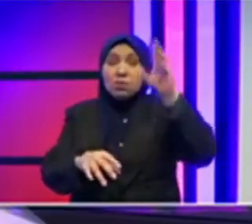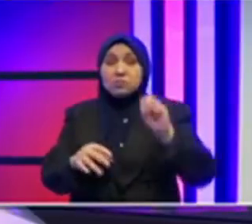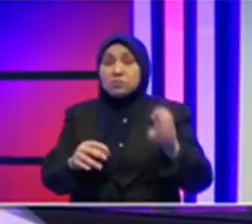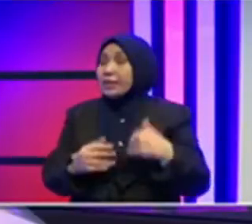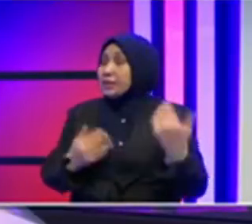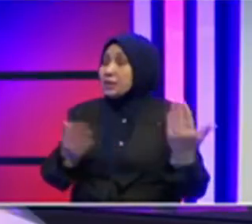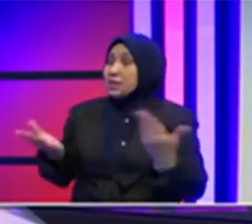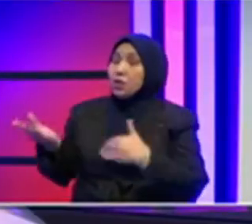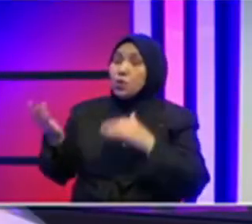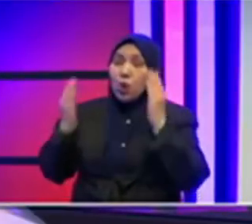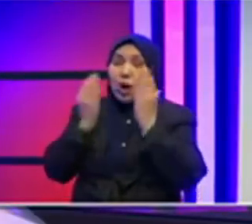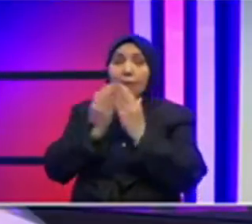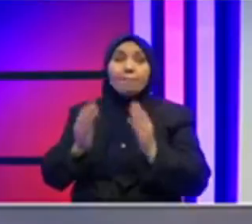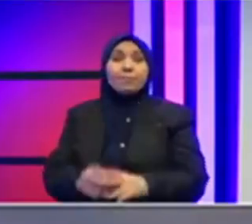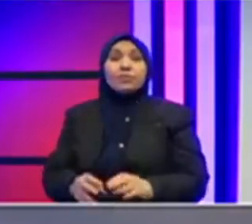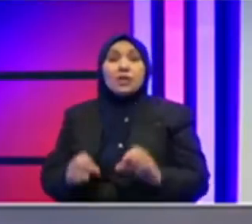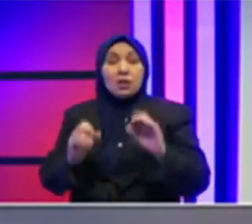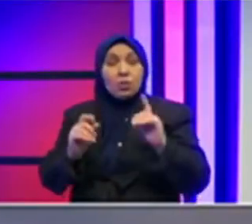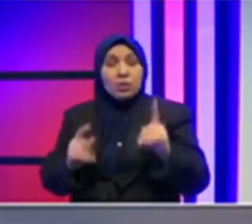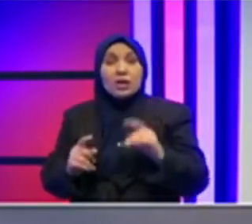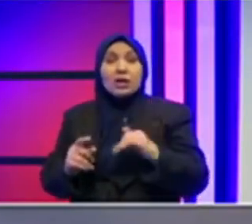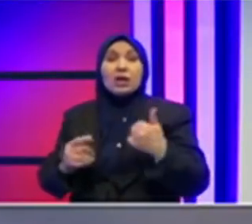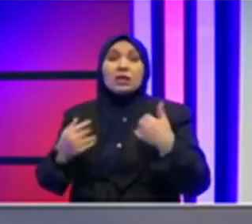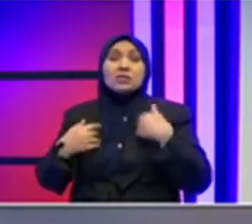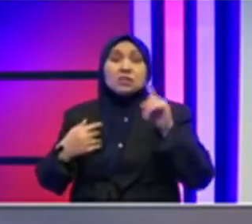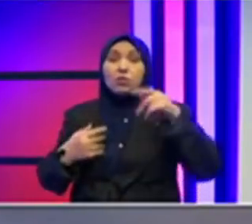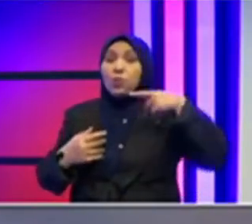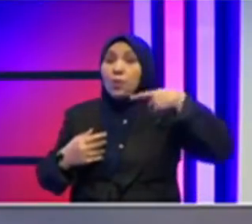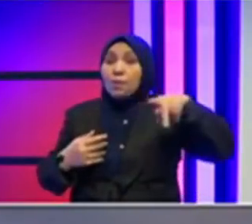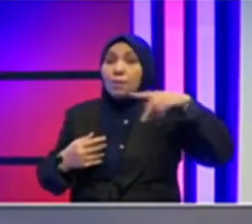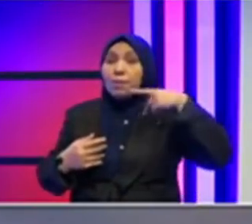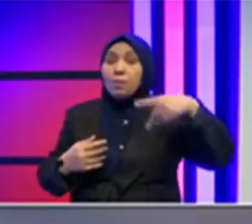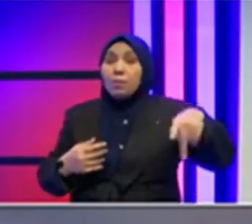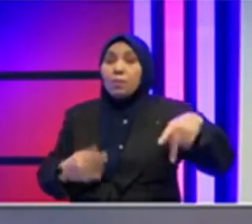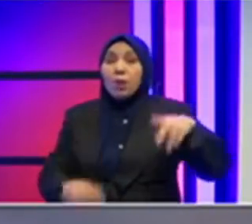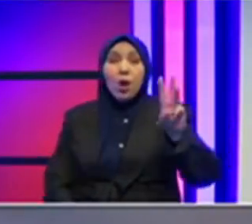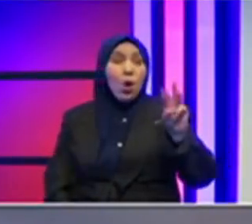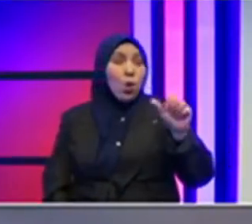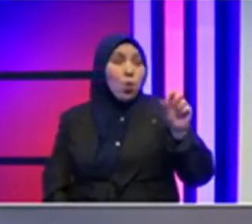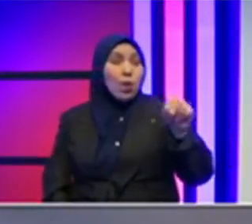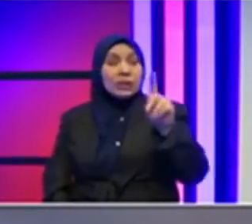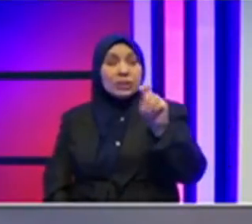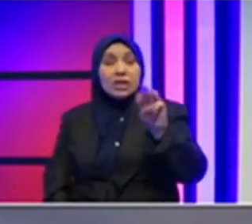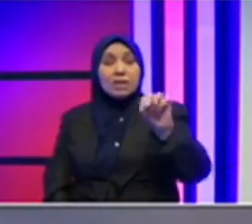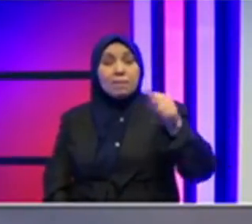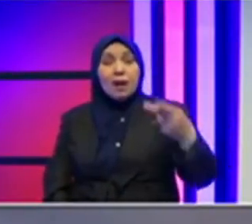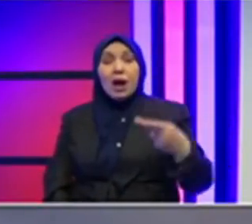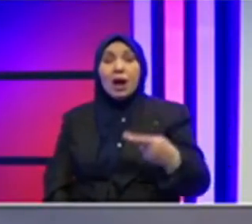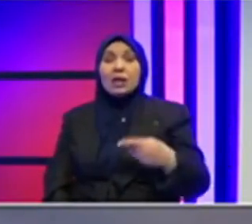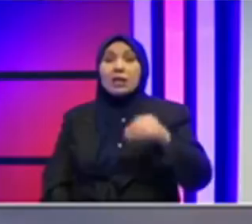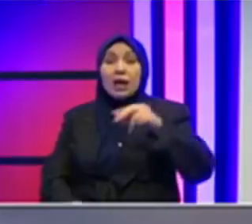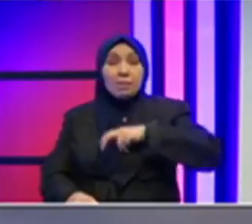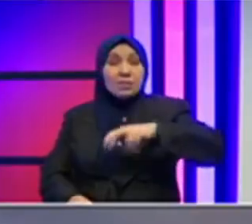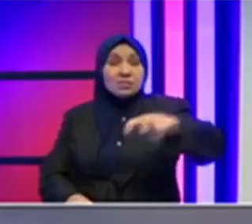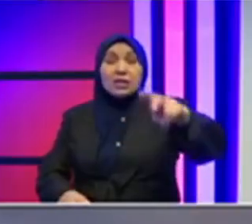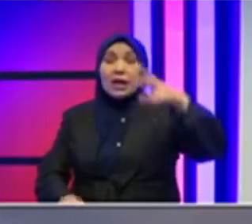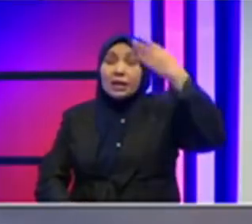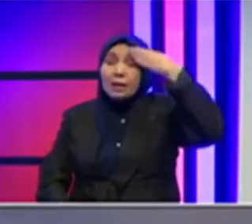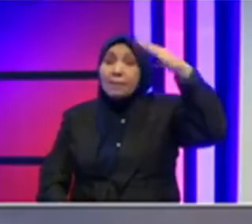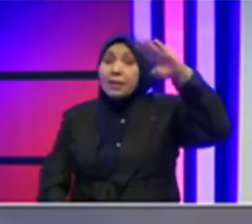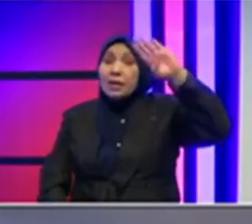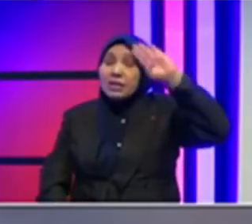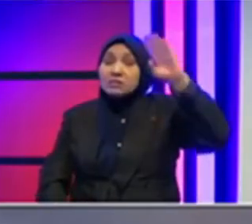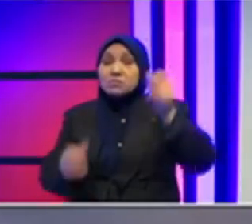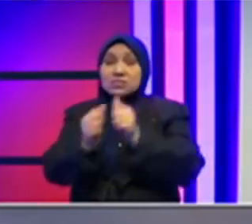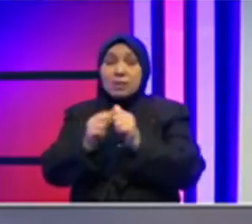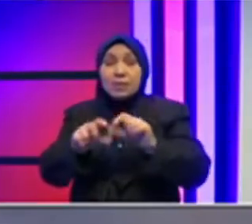Amin. Terima kasih Safas. Terlintas satu puan Wan Timah Wan Daud dalam perjalanan ke Perlis bersama